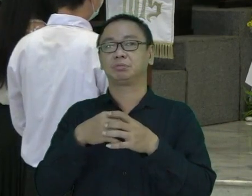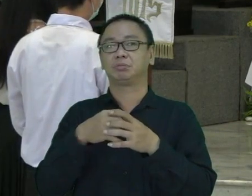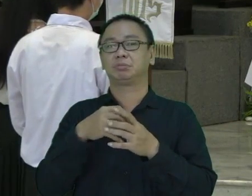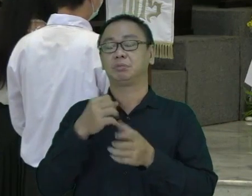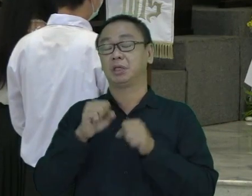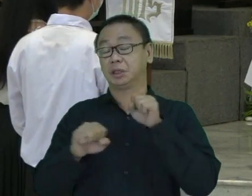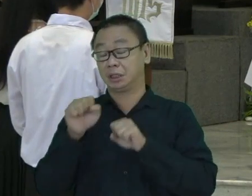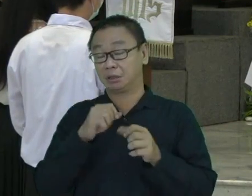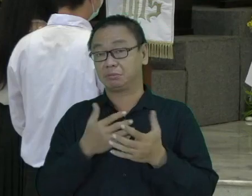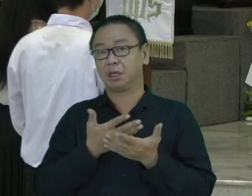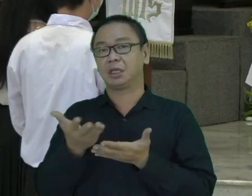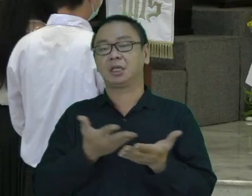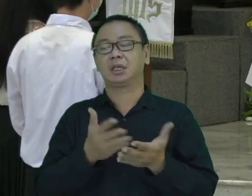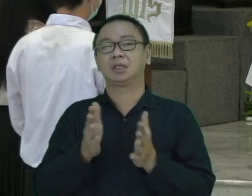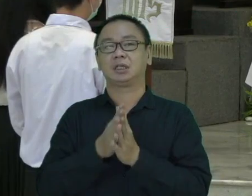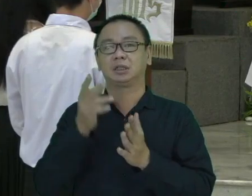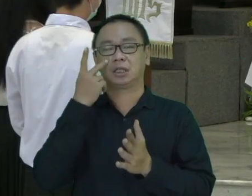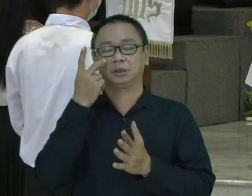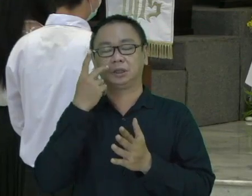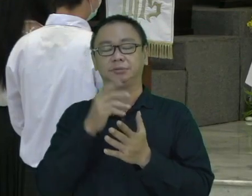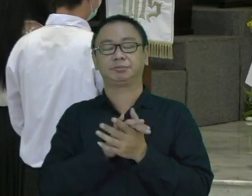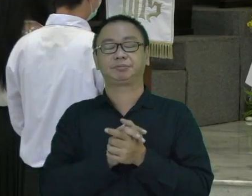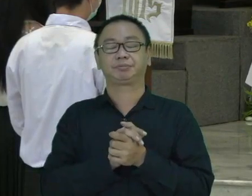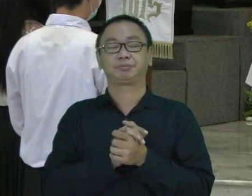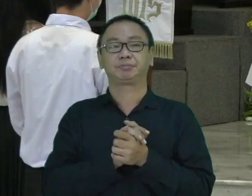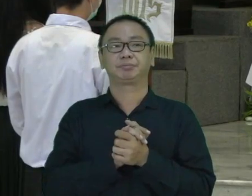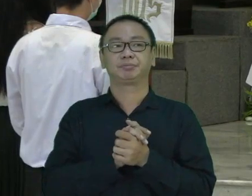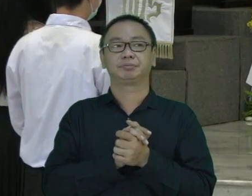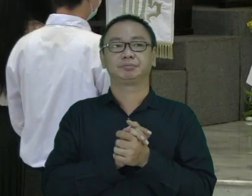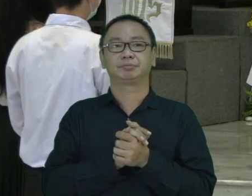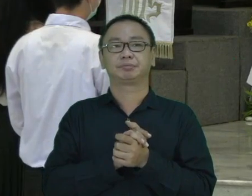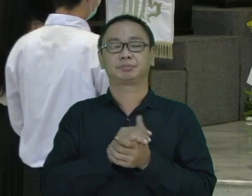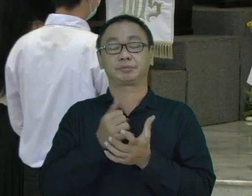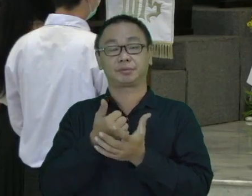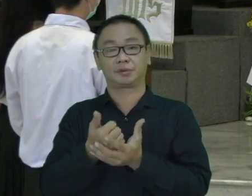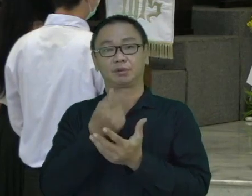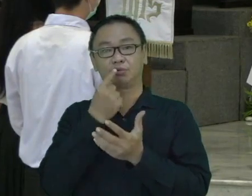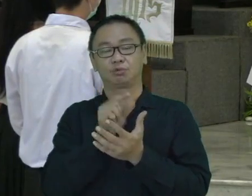pelayanan dan kesaksian. Saya persilakan untuk